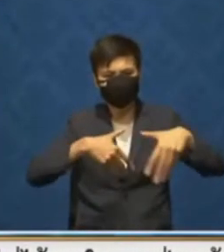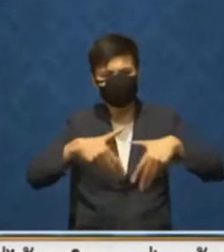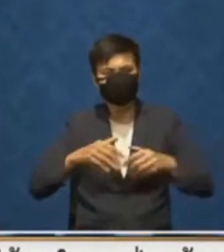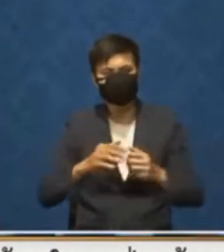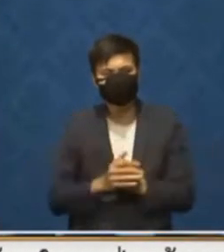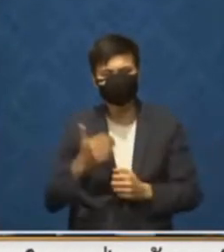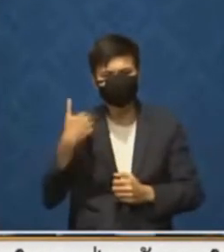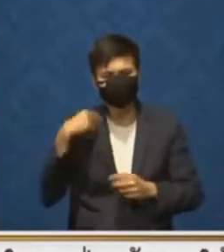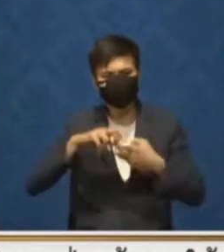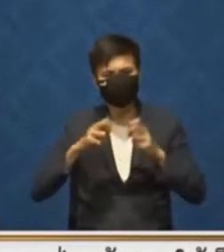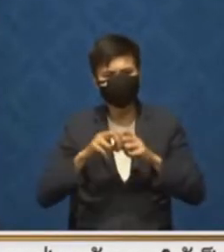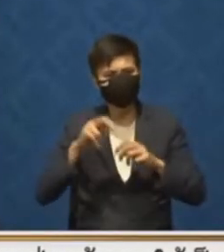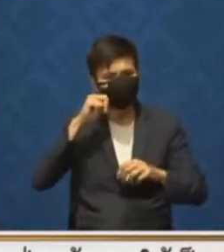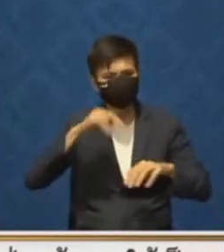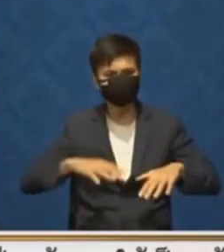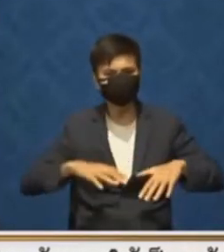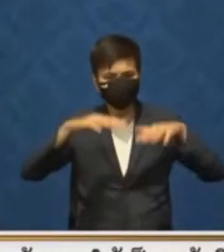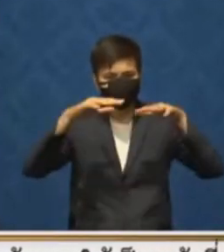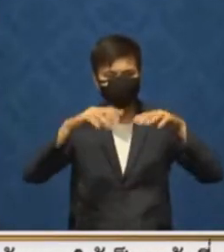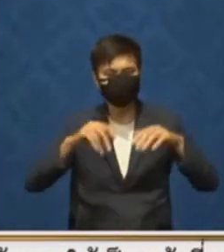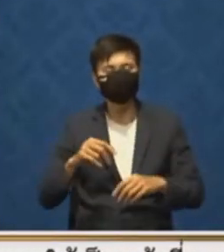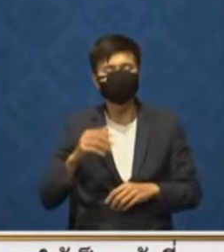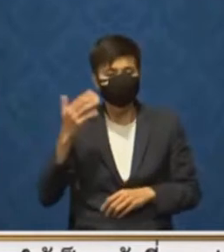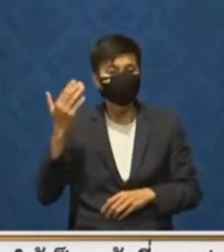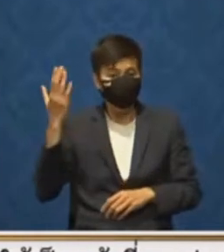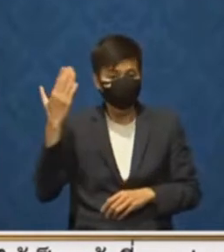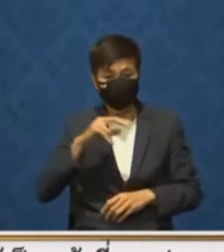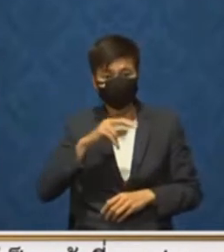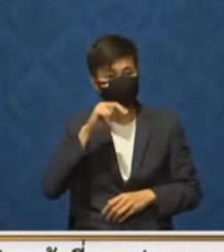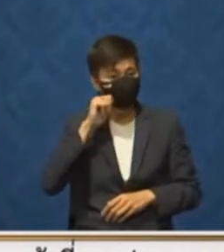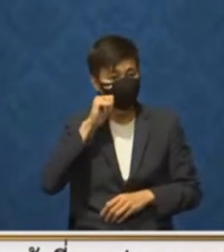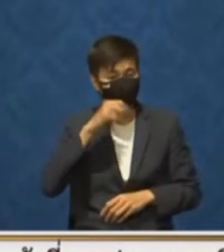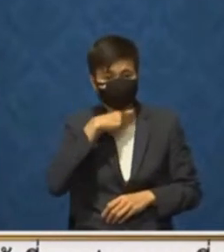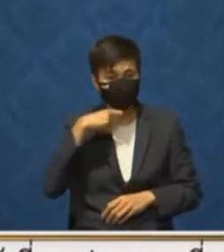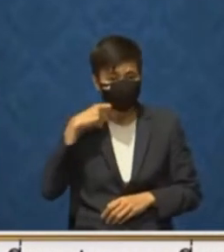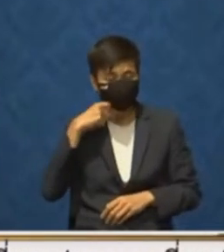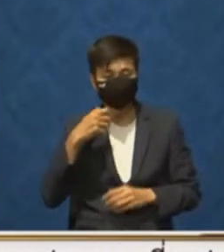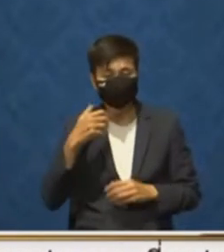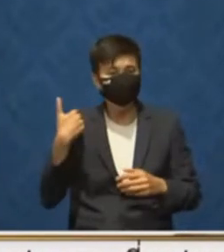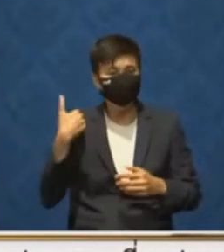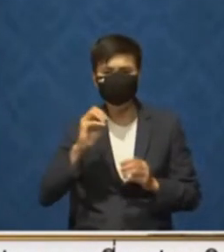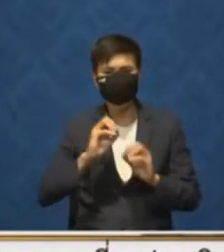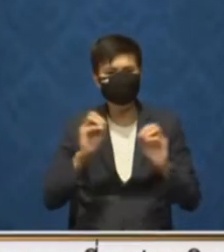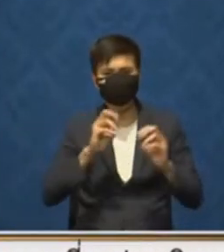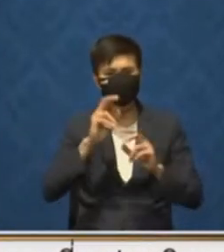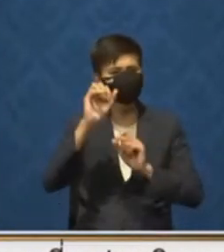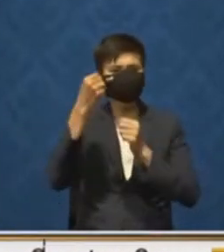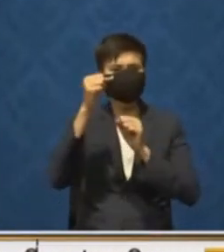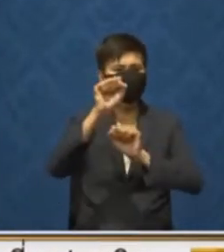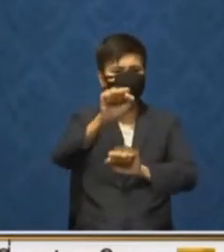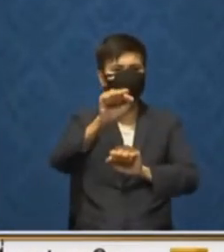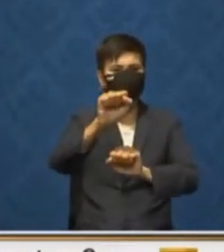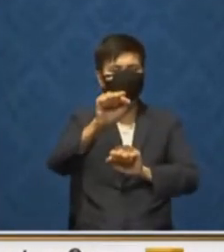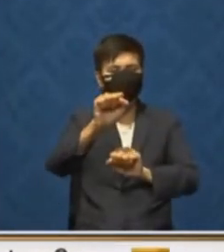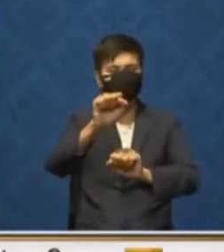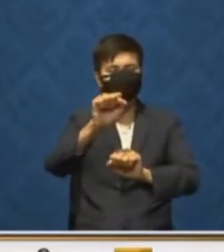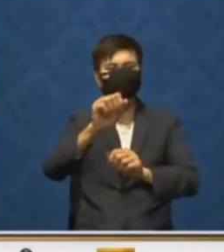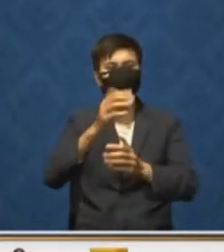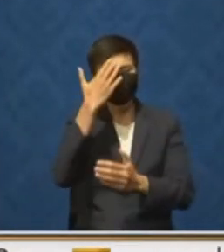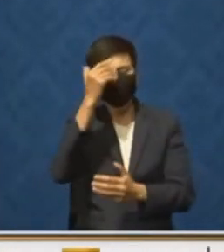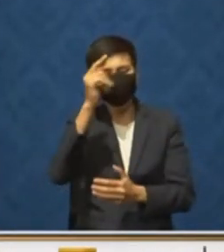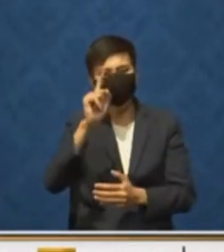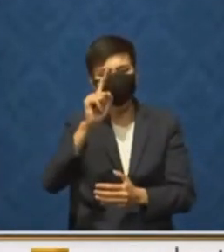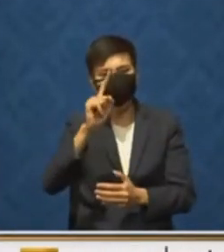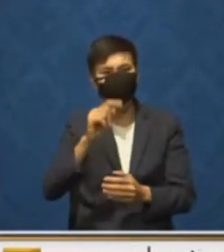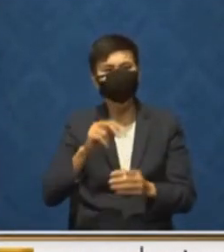ซึ่งเปิดสำเร็จเกมชัดคือในช่วงฤดูแล้งที่ผ่านมาประเทศไทยไม่มีการประกาศพื้นที่ประสบภัยแล้งอันเป็นผลจากการขับเคลื่อนมาตรการ